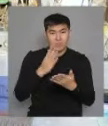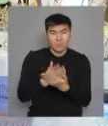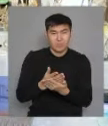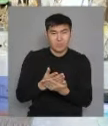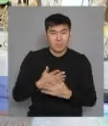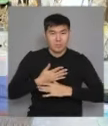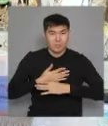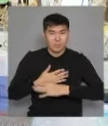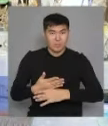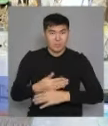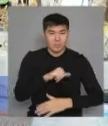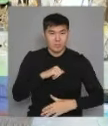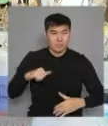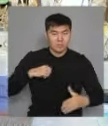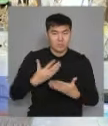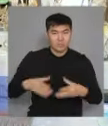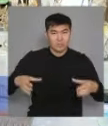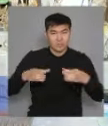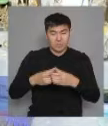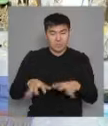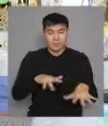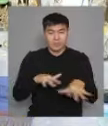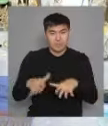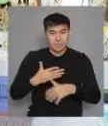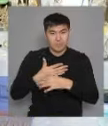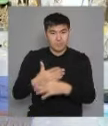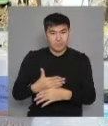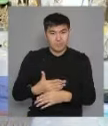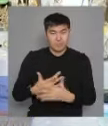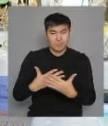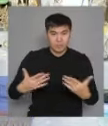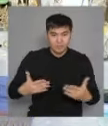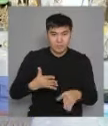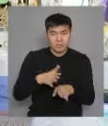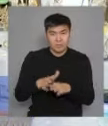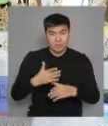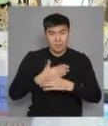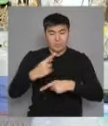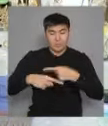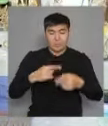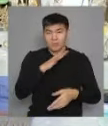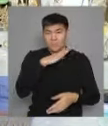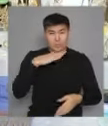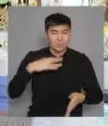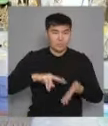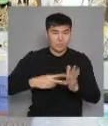кемшіліктер өзіміз ауыл тұрғындары болып ретке келтіріп, ерікті түрде біраз шаралар атқарып жатырмыз. Алда да көптеген жоспарларымыз